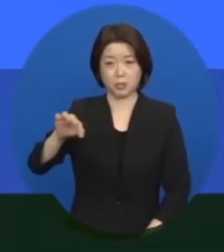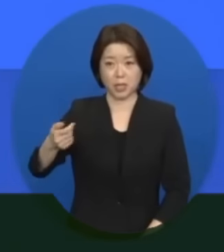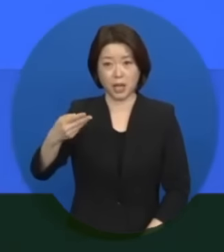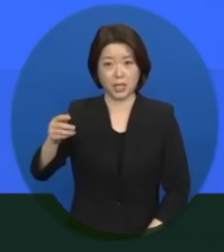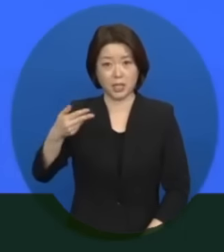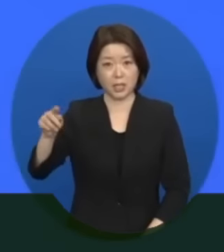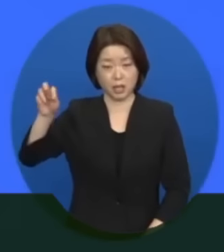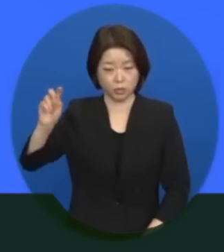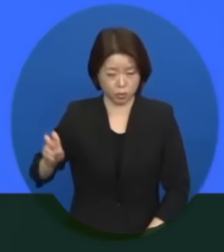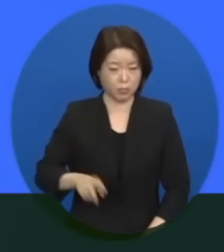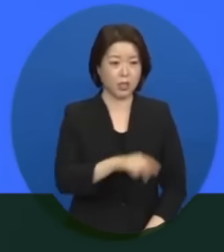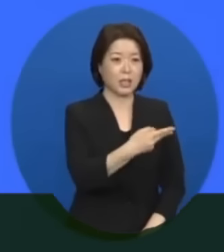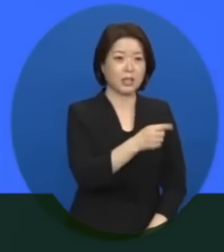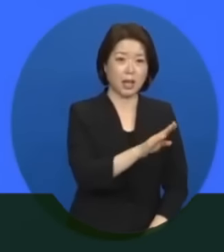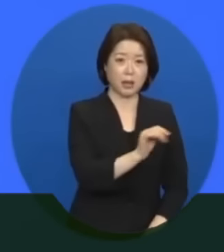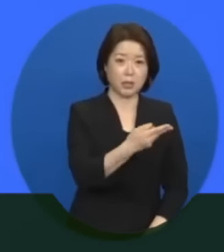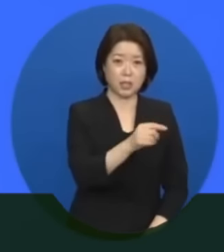답이다